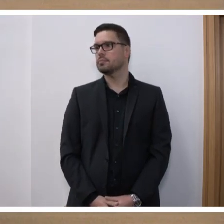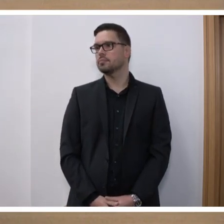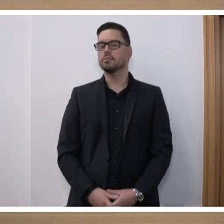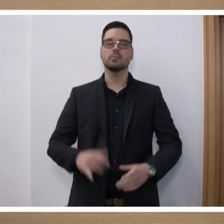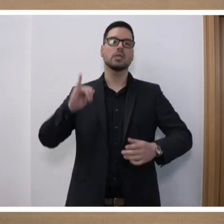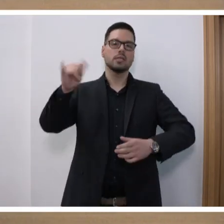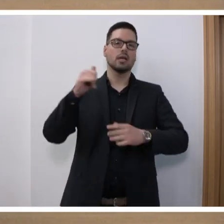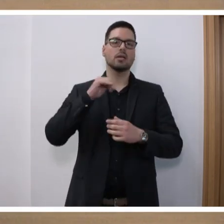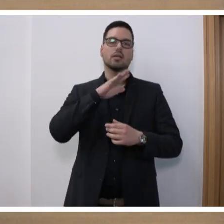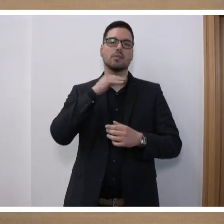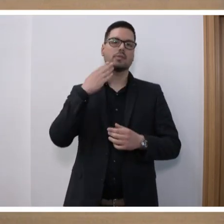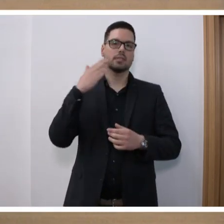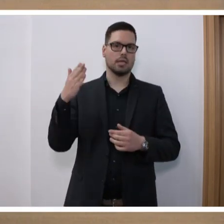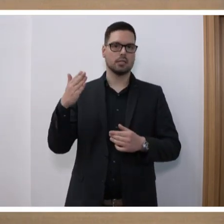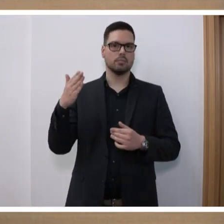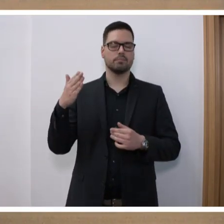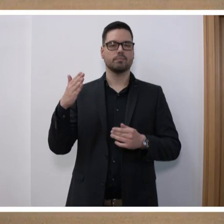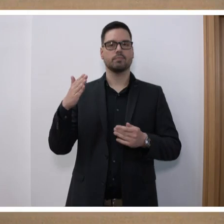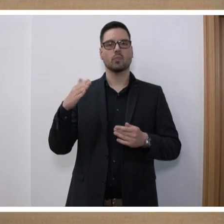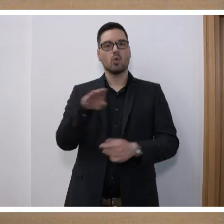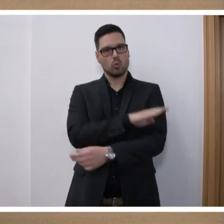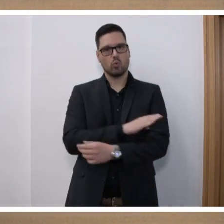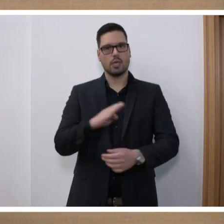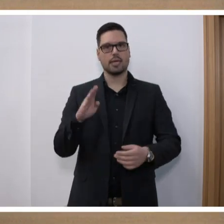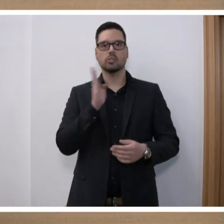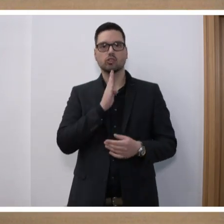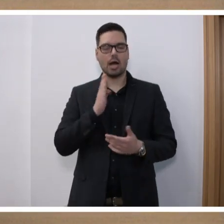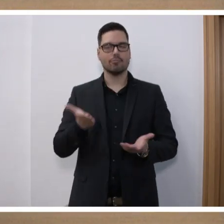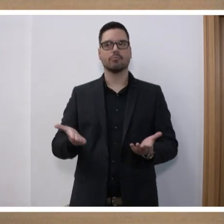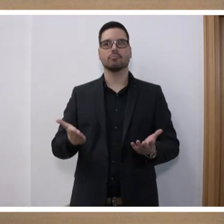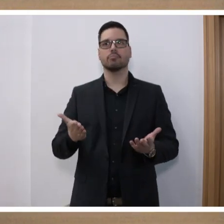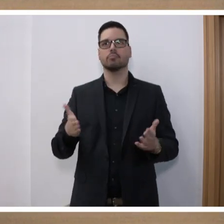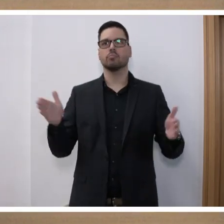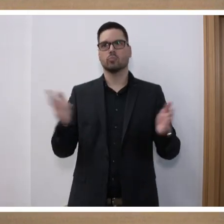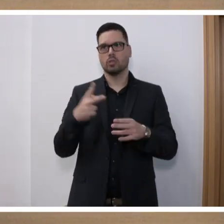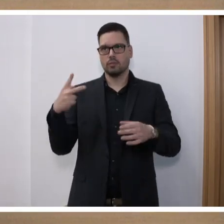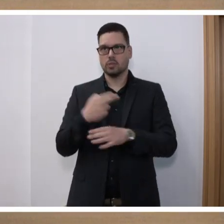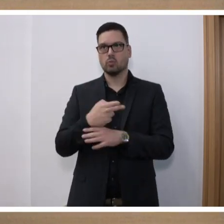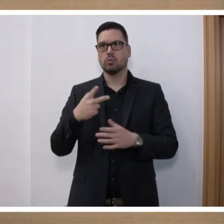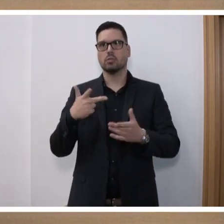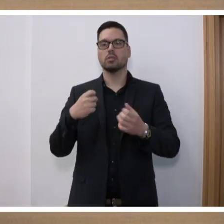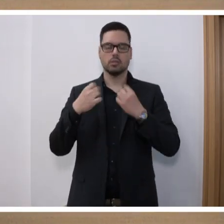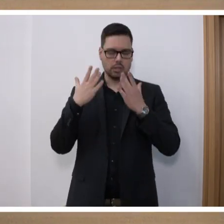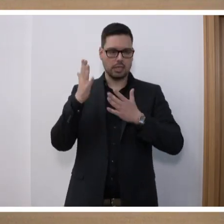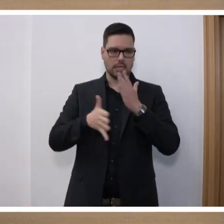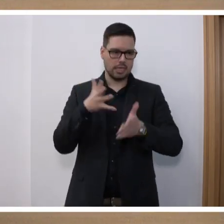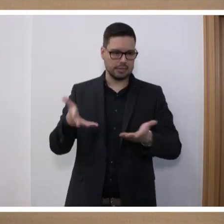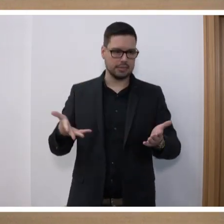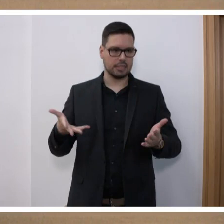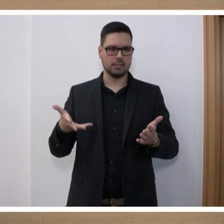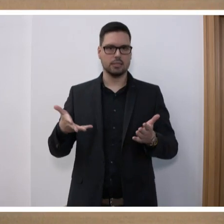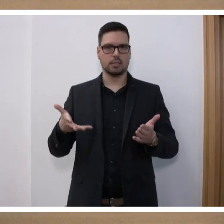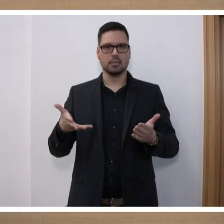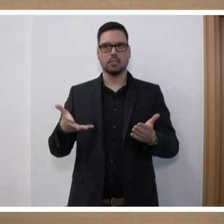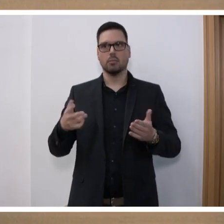Ja, vielen Dank, Herr Kollege Scharf. Ich denke, Sie haben ja zu Beginn auch Ihrer Kurzintervention ja noch mal klargestellt. Wir liegen